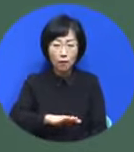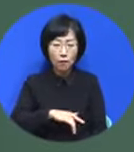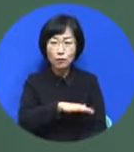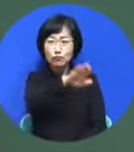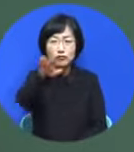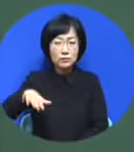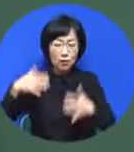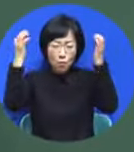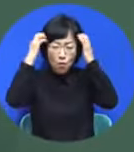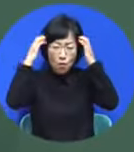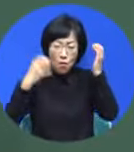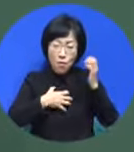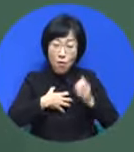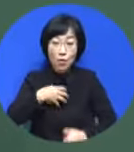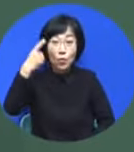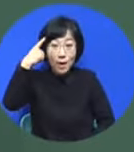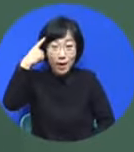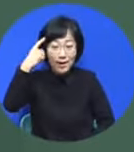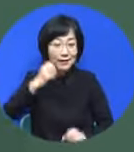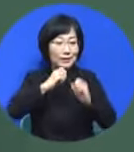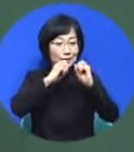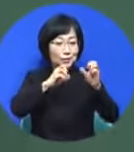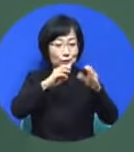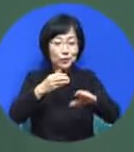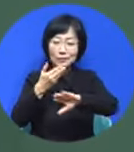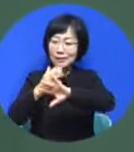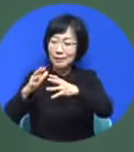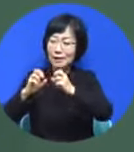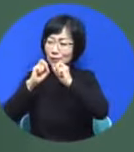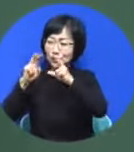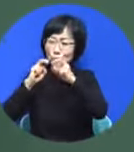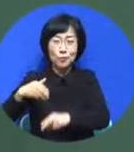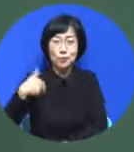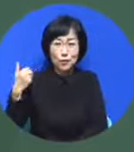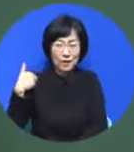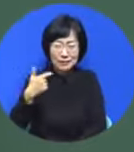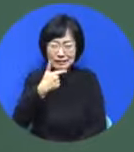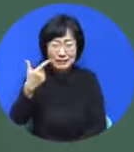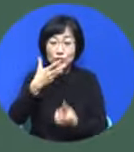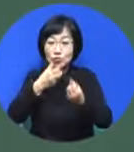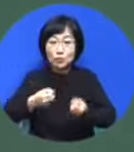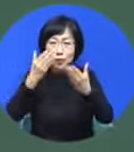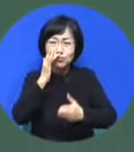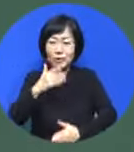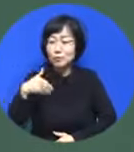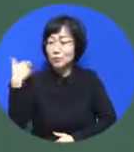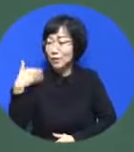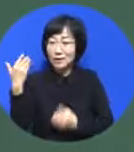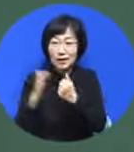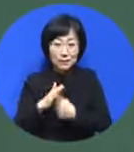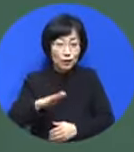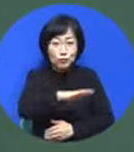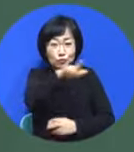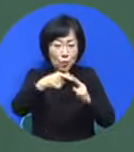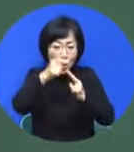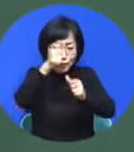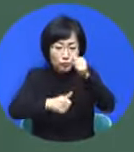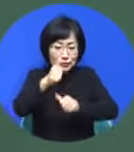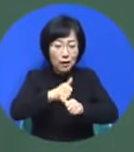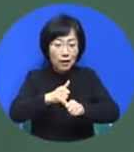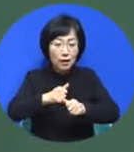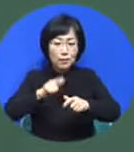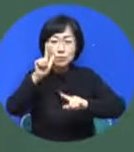But we cannot realize, and that's why we suffer. 이 엄청난 축복을 모르니까 우리의 후대들과 우리는 노예가 되는 겁니다. With this amazing blessing we